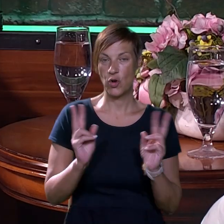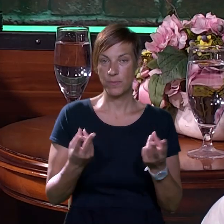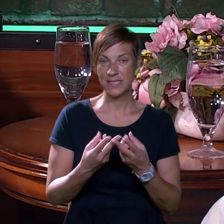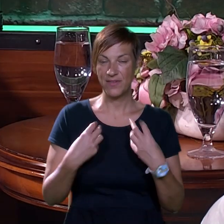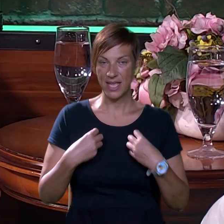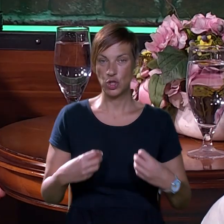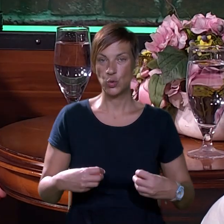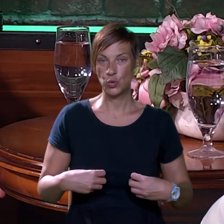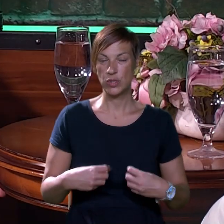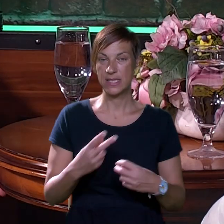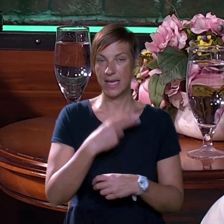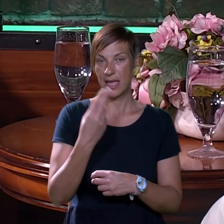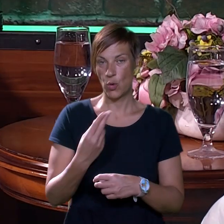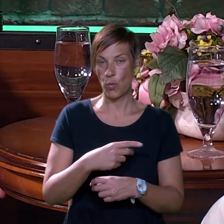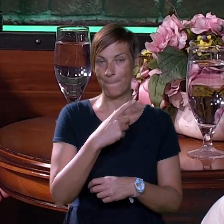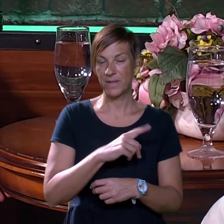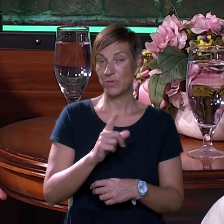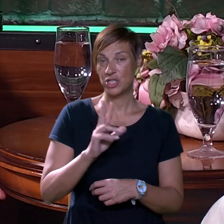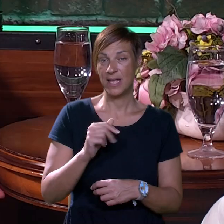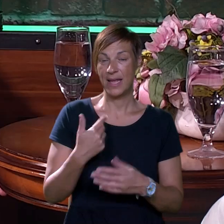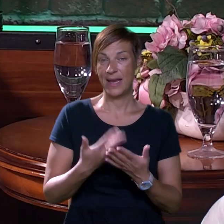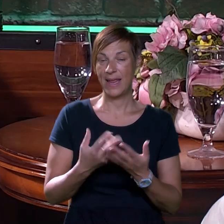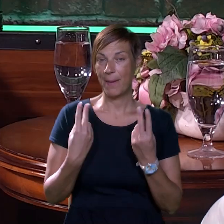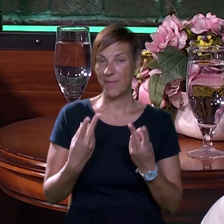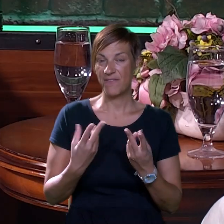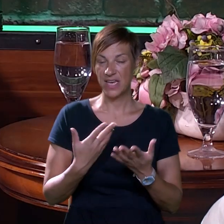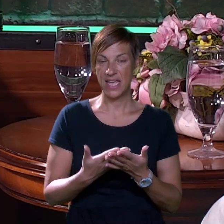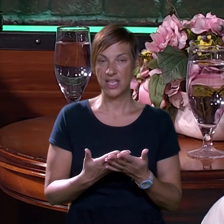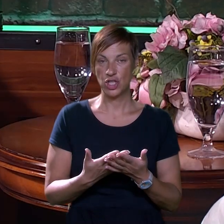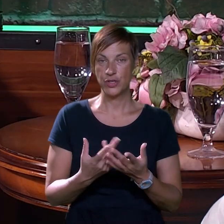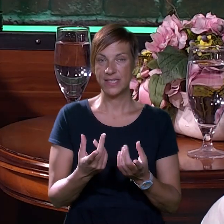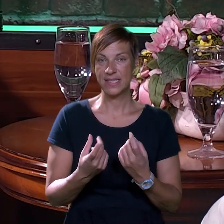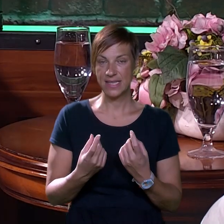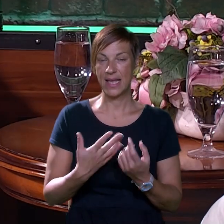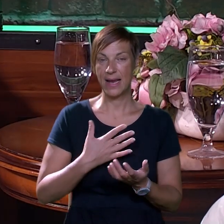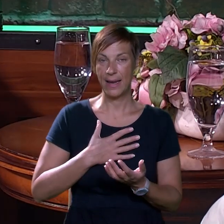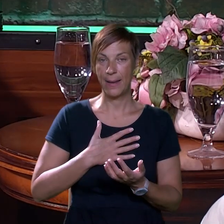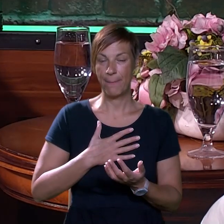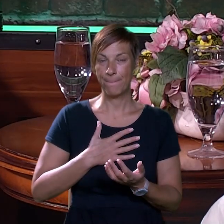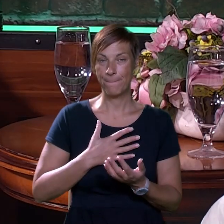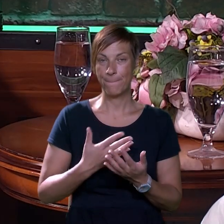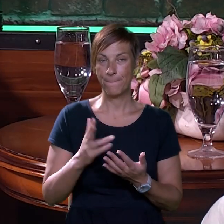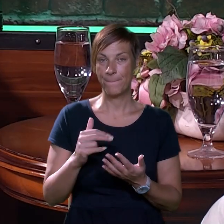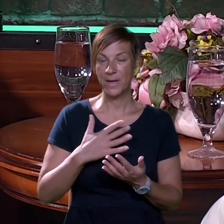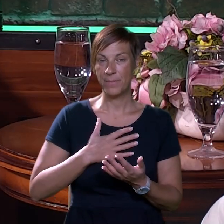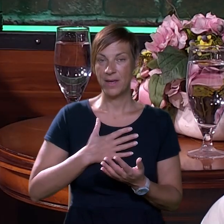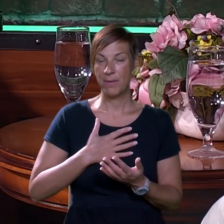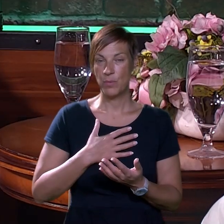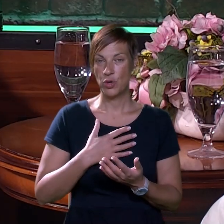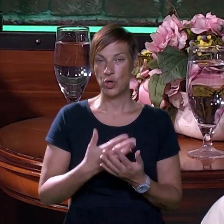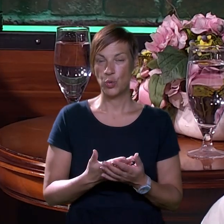svijetu struke umjetnika možda nema neku materijalnu vrijednost, ali moj, imam ja